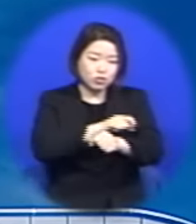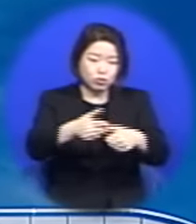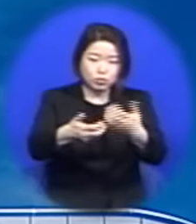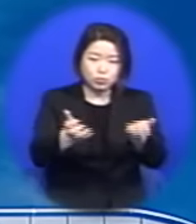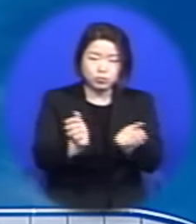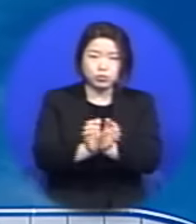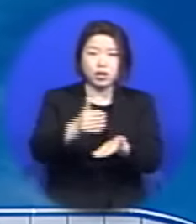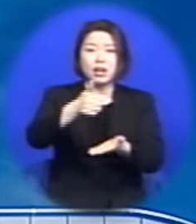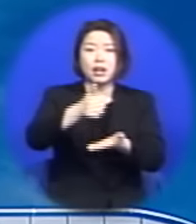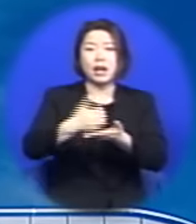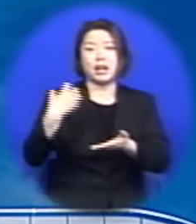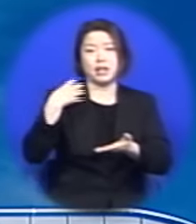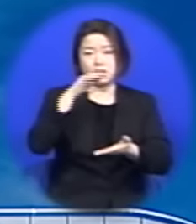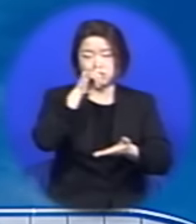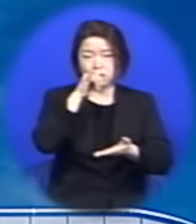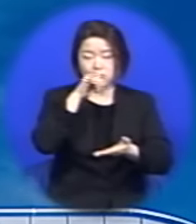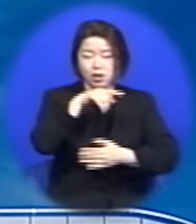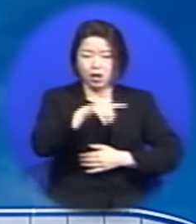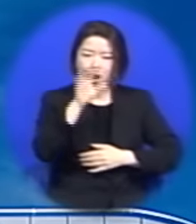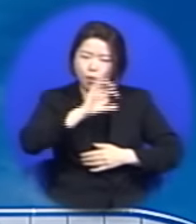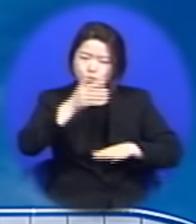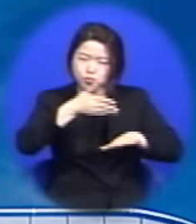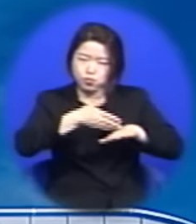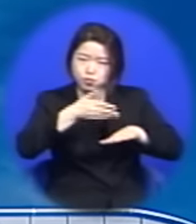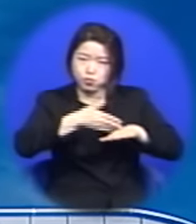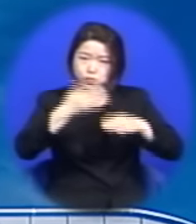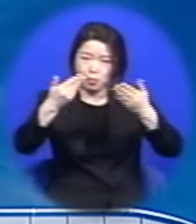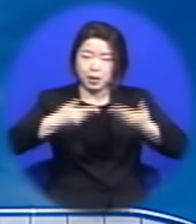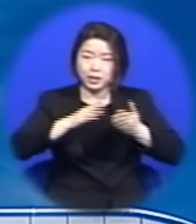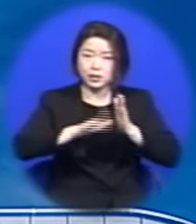그가 그 자기 훈련받을 때 이야기를